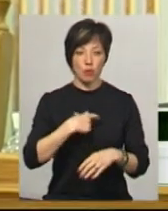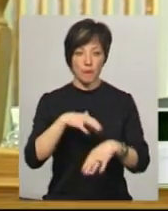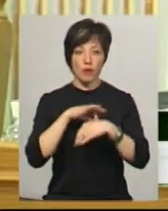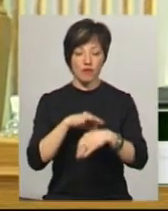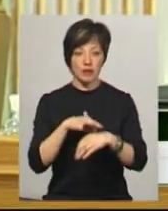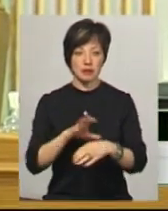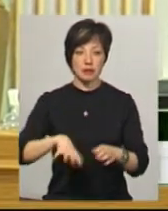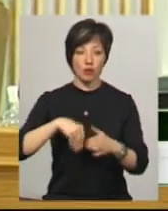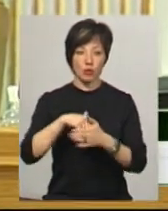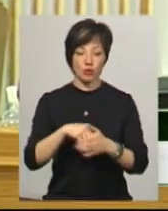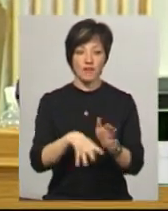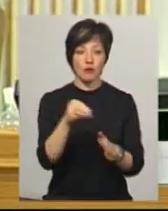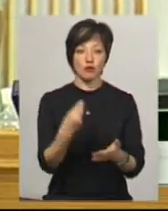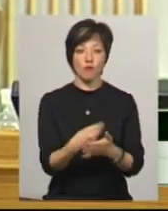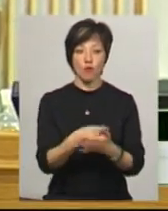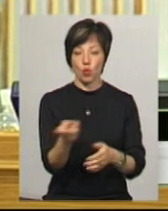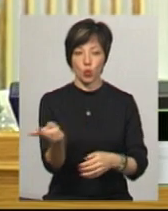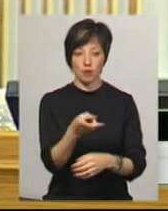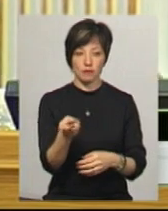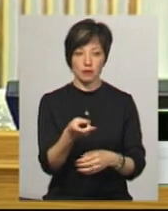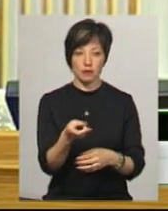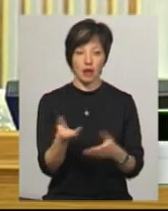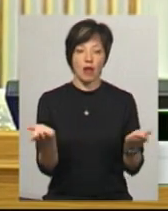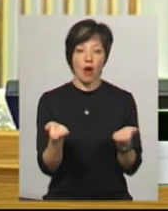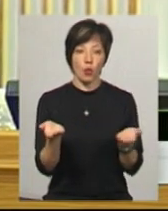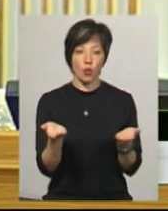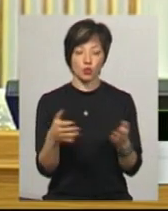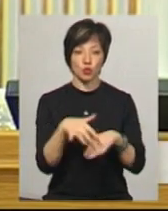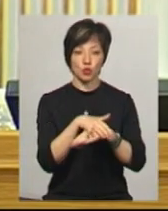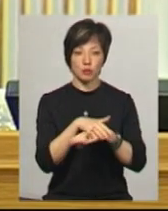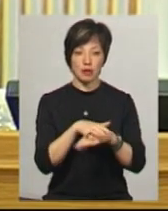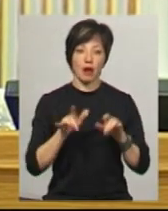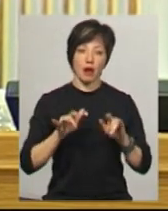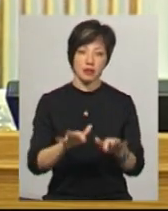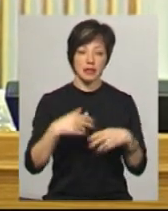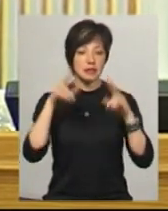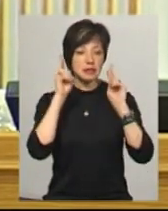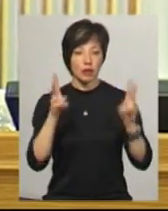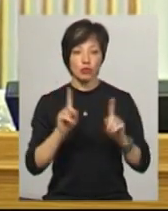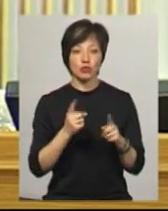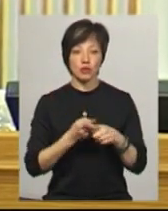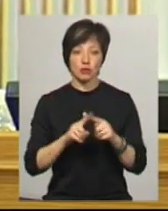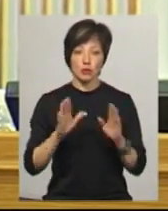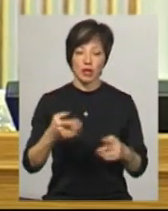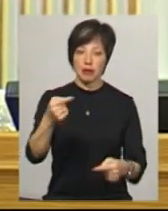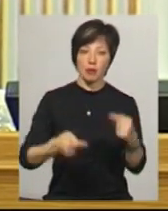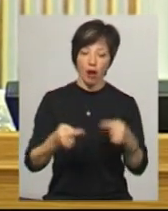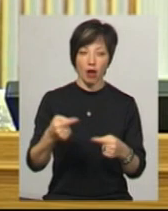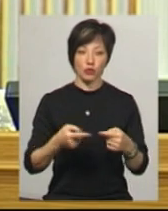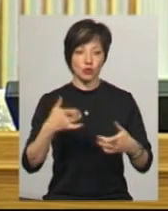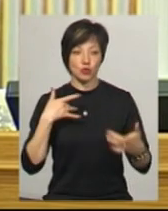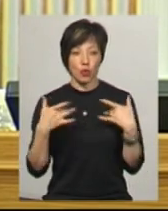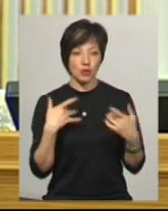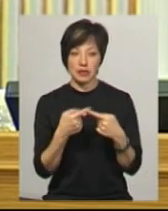вами говоримо, за рахунок виборчих фондів, якоїсь суспільної акції, я не знаю, що воно буде, дебати, ток-шоу,